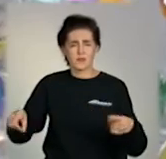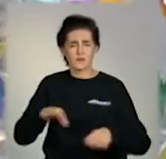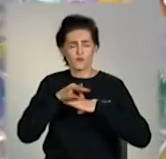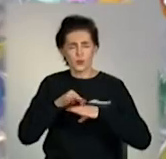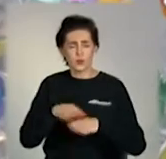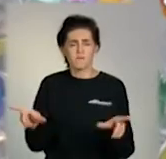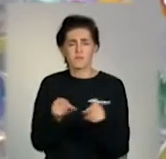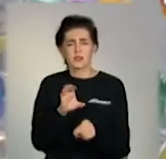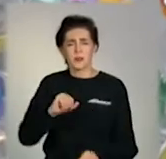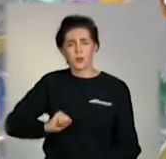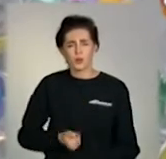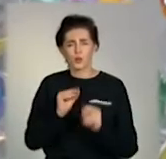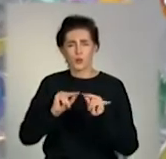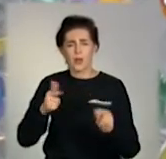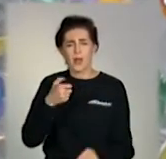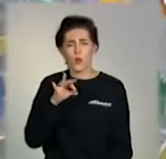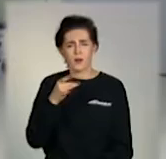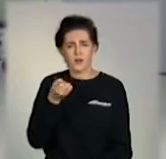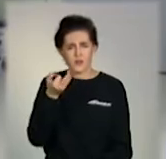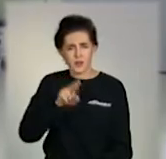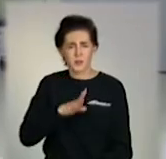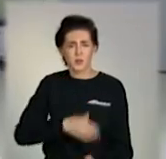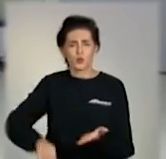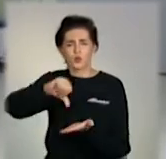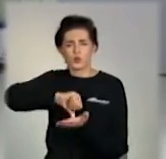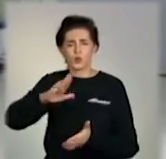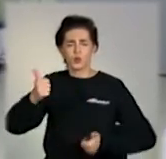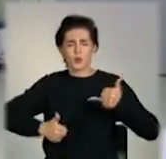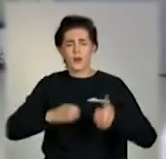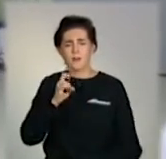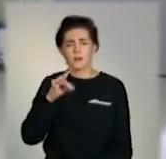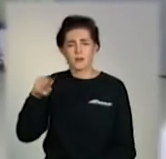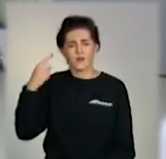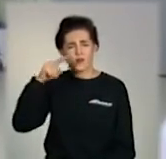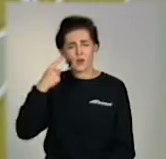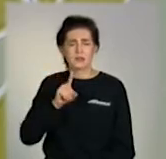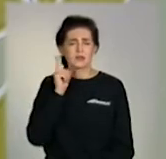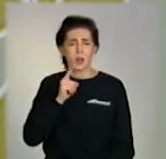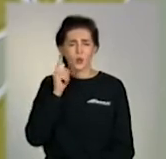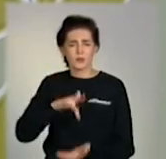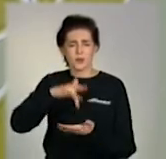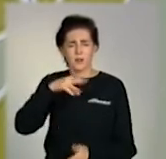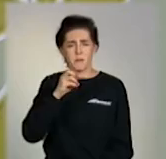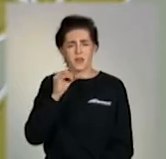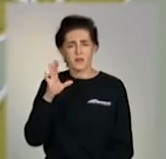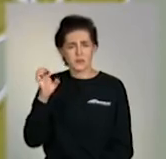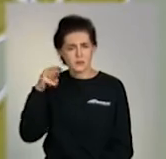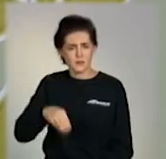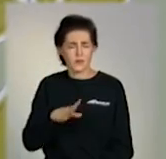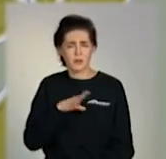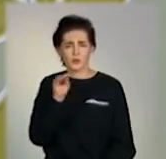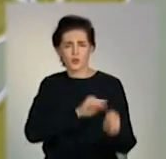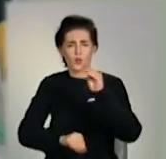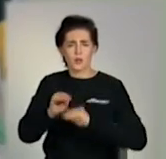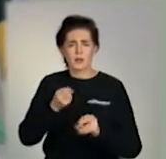із подругами та вчителькою географії взяли участь у конкурсі «Арт-фантазія» від Зеленого центру «Метінвест». Вони створили експонат